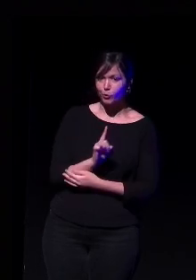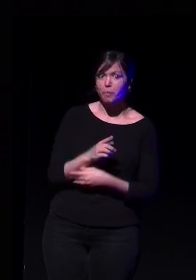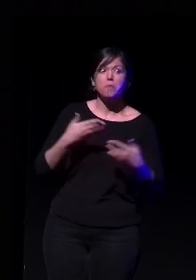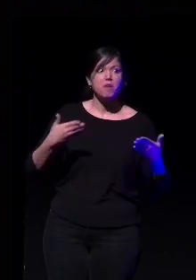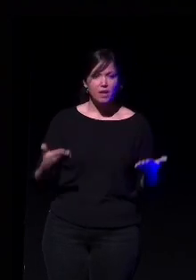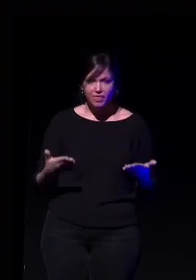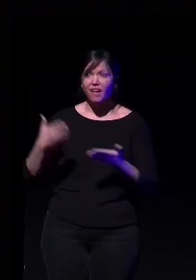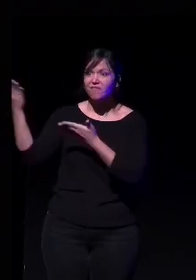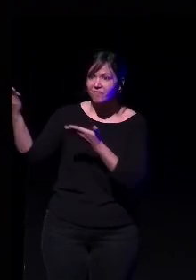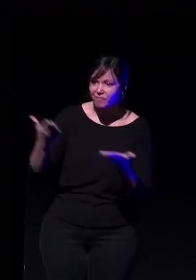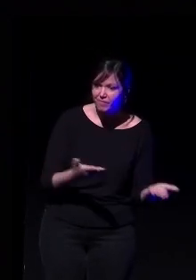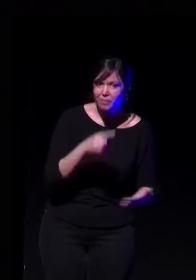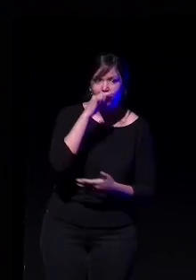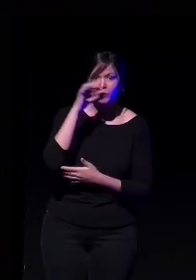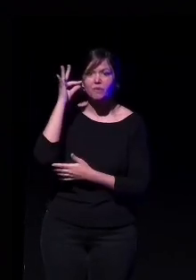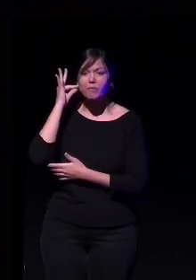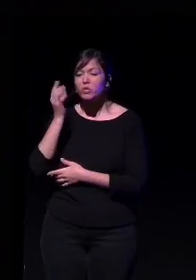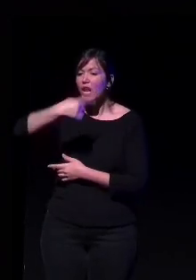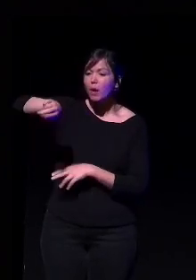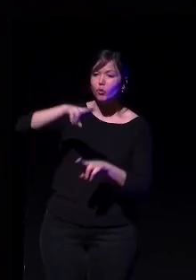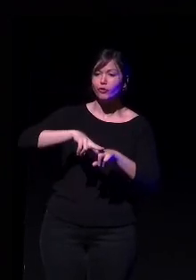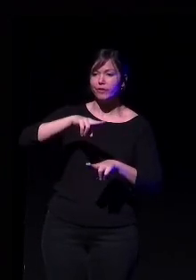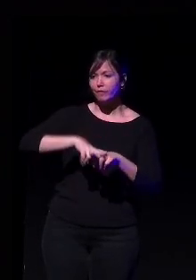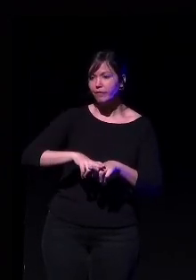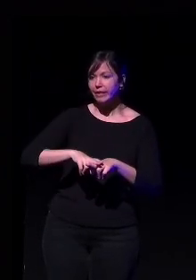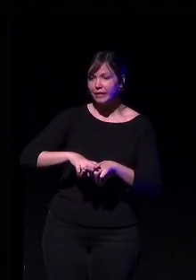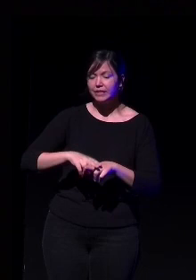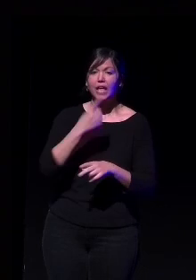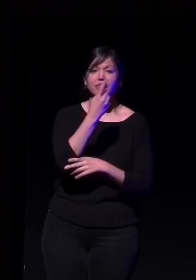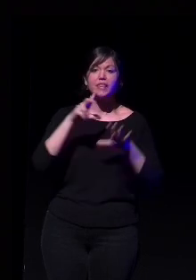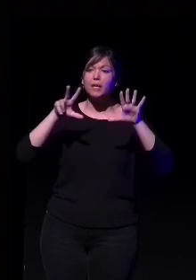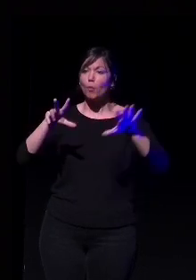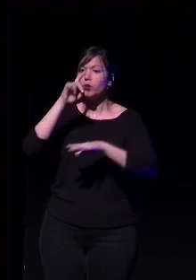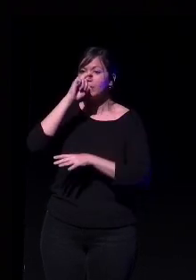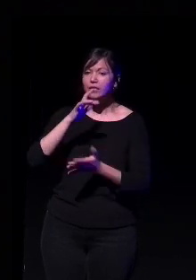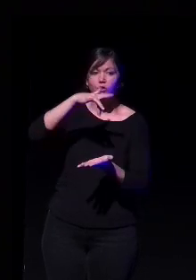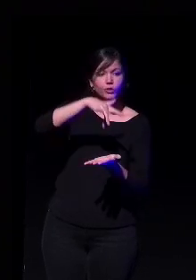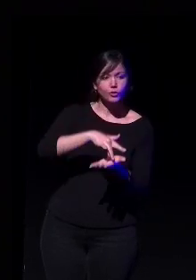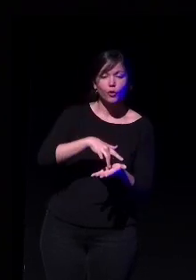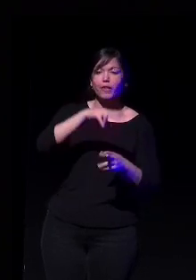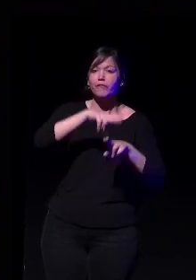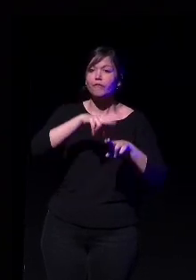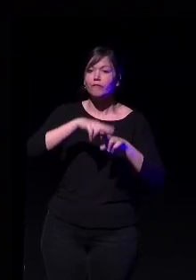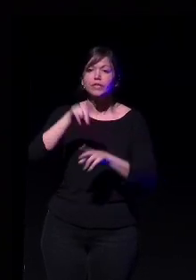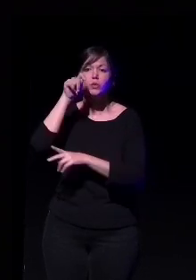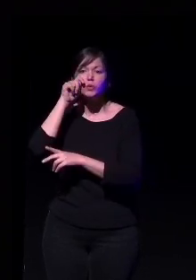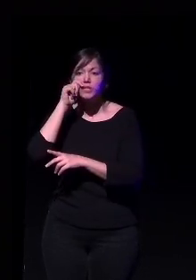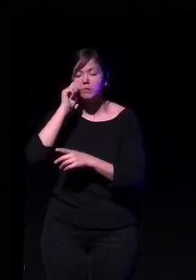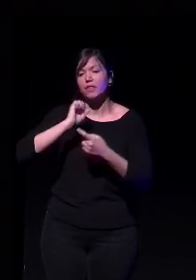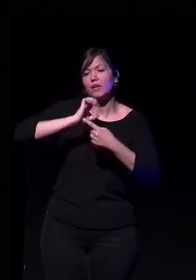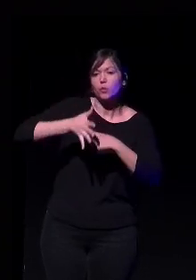tant, benvinguts i benvingudes a la vostra festa, a la 18a edició de la Festa del Turisme de les